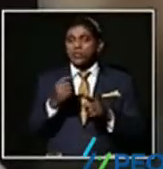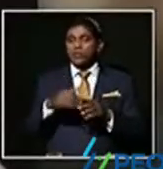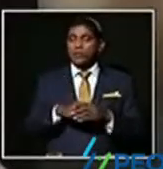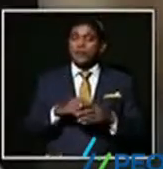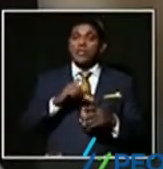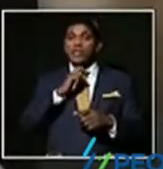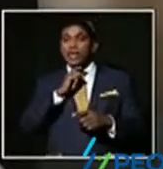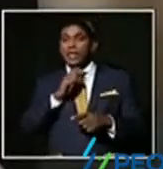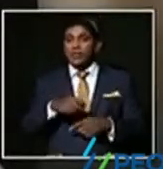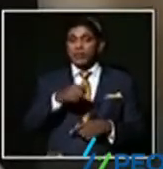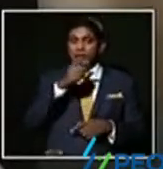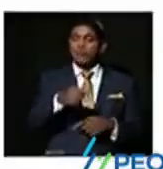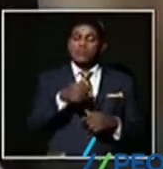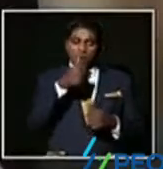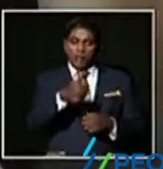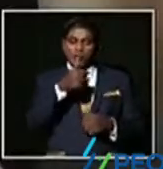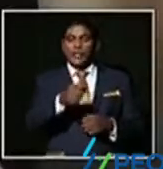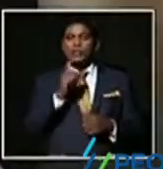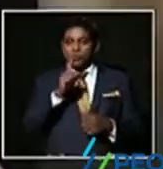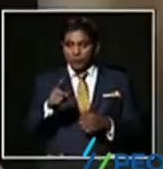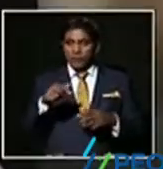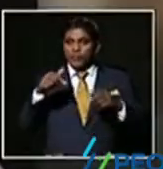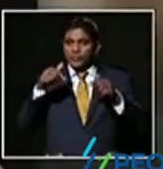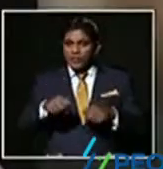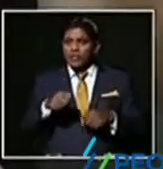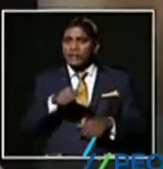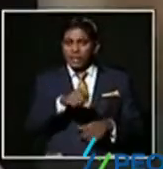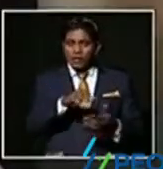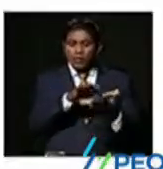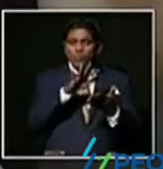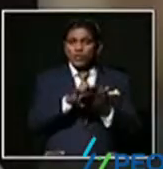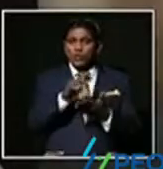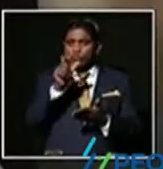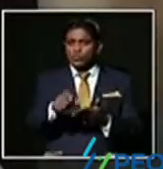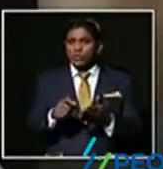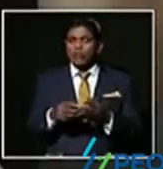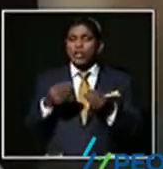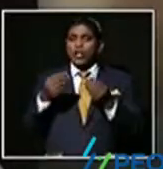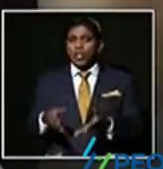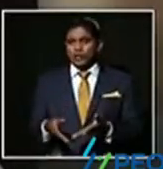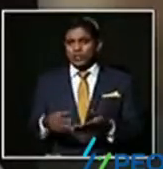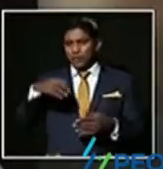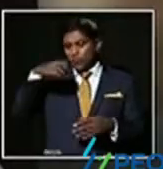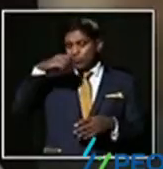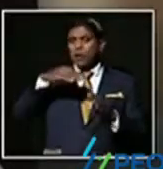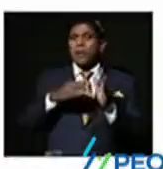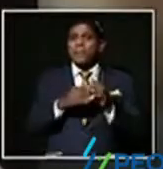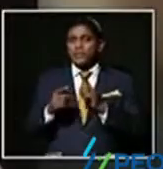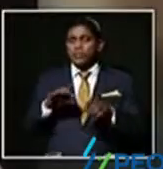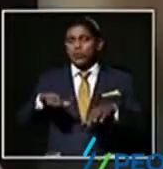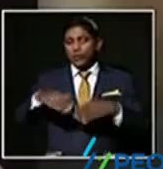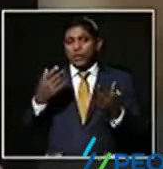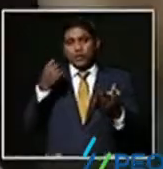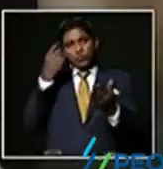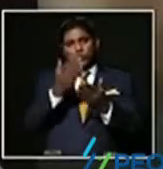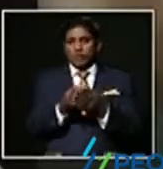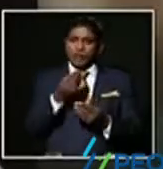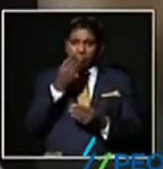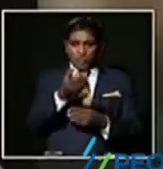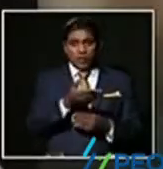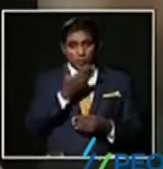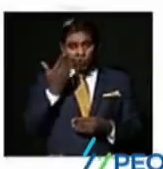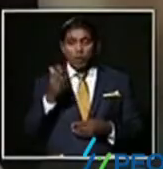ඔහු කරපු ඔක්කොම හරි කියලා. දැන් ඔහුව පත් කරපු අය අනාථ කරලා දාලා විදුලි බල මණ්ඩලයට ඕනෑම දෙයක් යෝජනා කරන්න පුළුවන්.